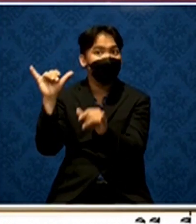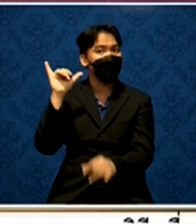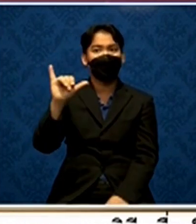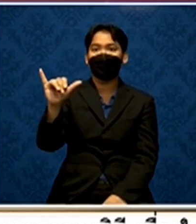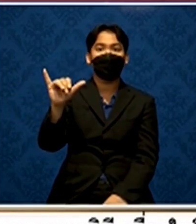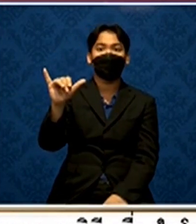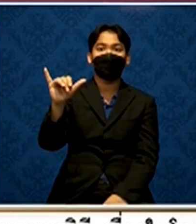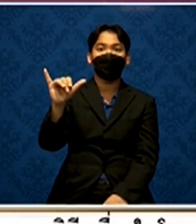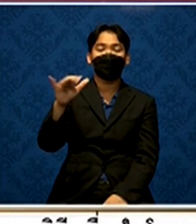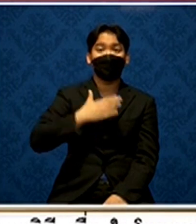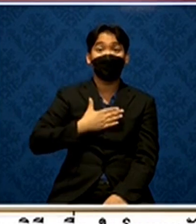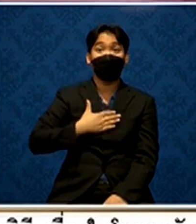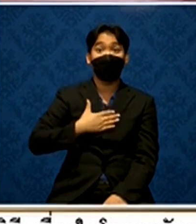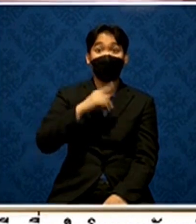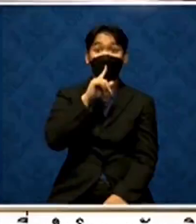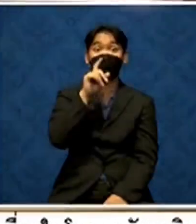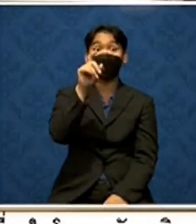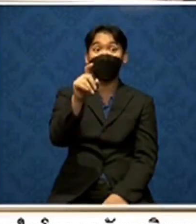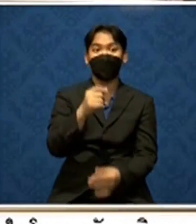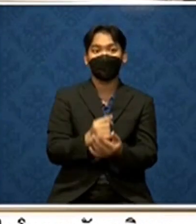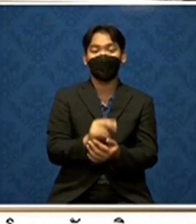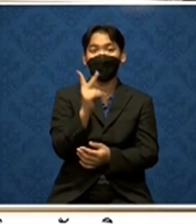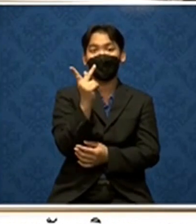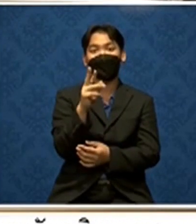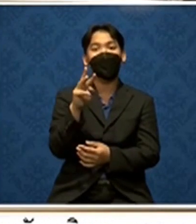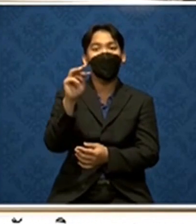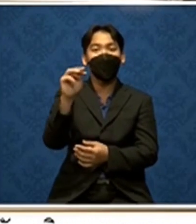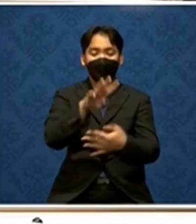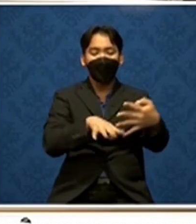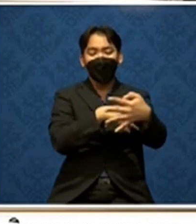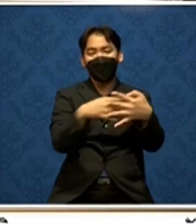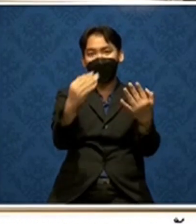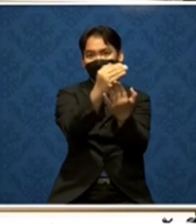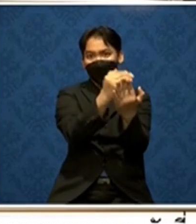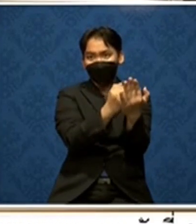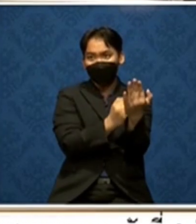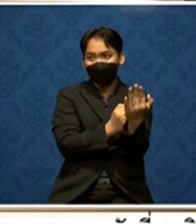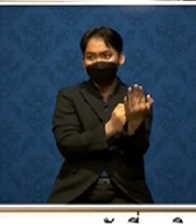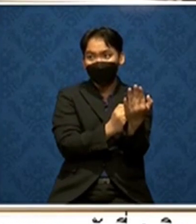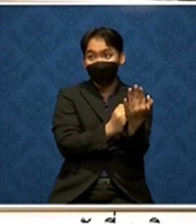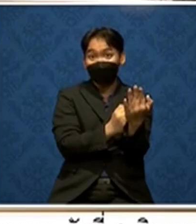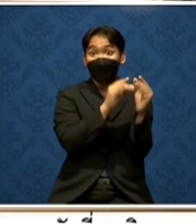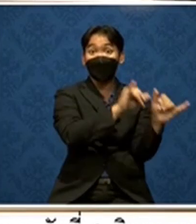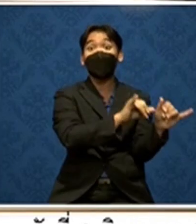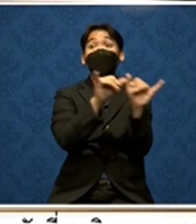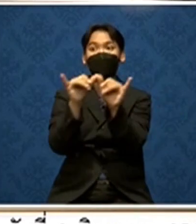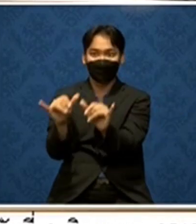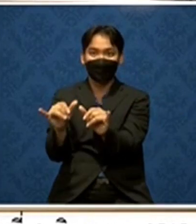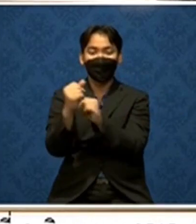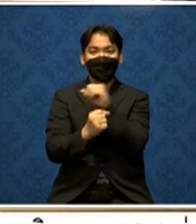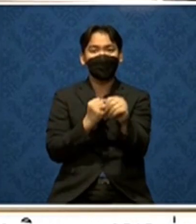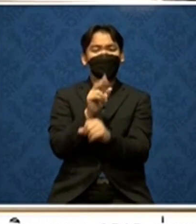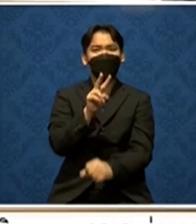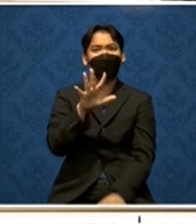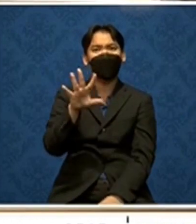คำถามเมื่อพรบ.กำหนดแผนและขั้นตอนการกระจายอำนาจปี2542กำหน